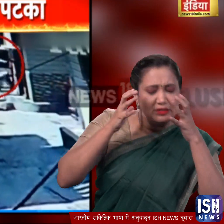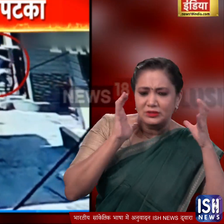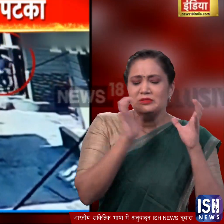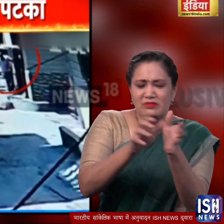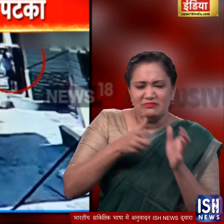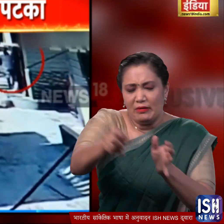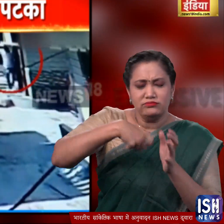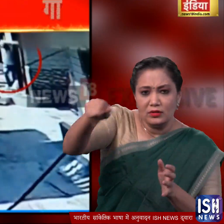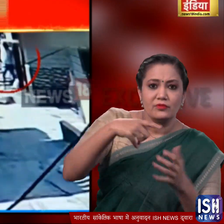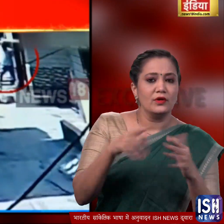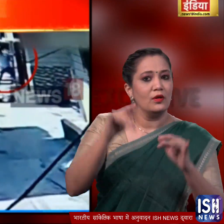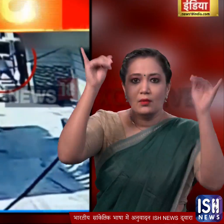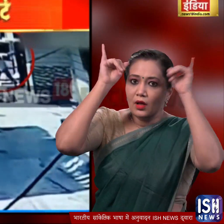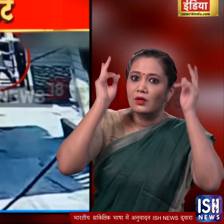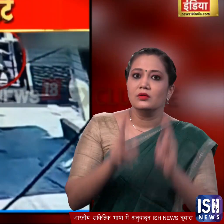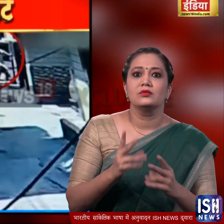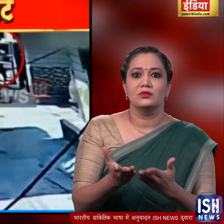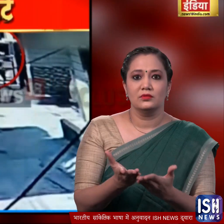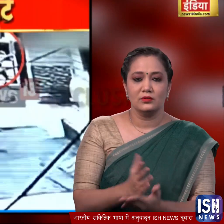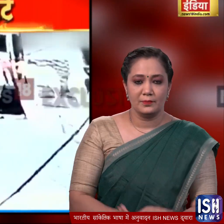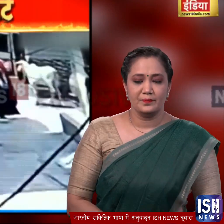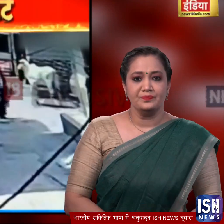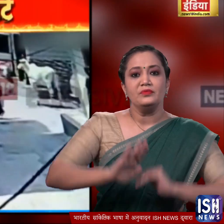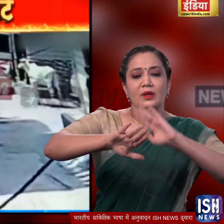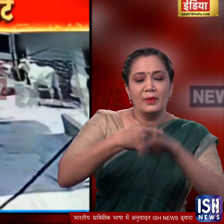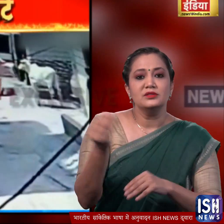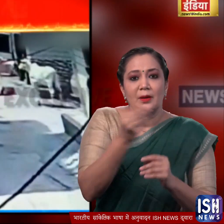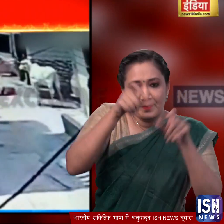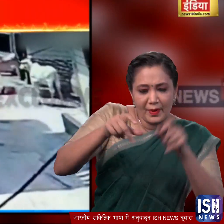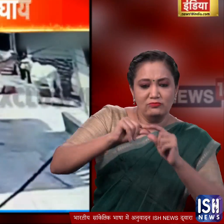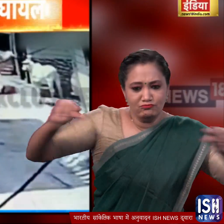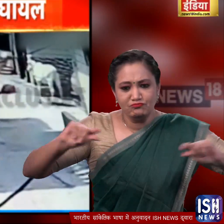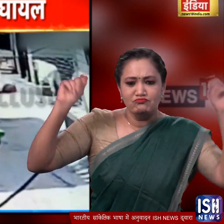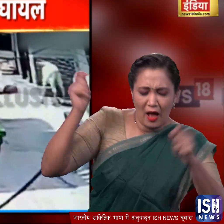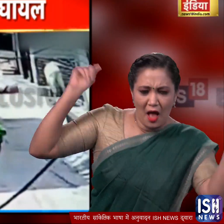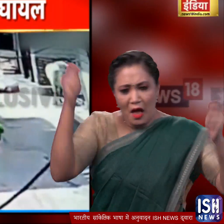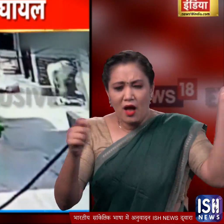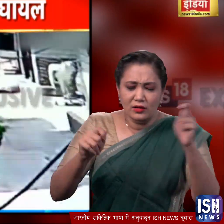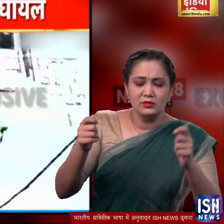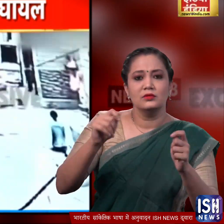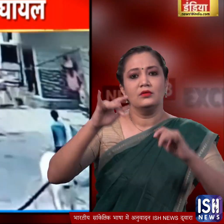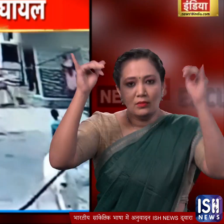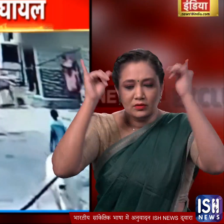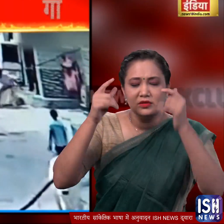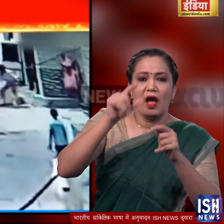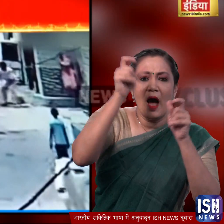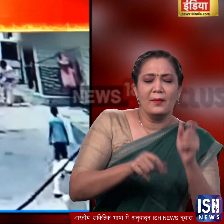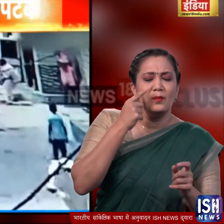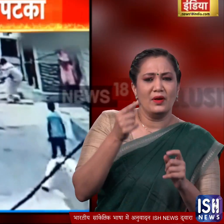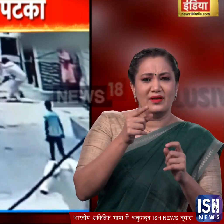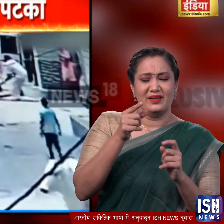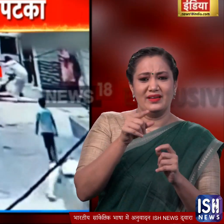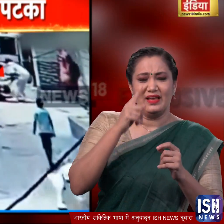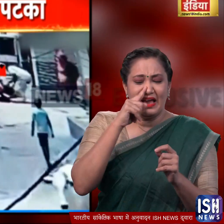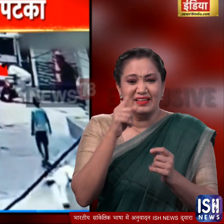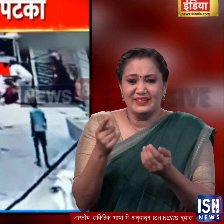हेलमेट से उस गाय को भगाने की कोशिश की, लेकिन वो टस से मस नहीं हुई। बाद में कुछ और लोग डंडे लेकर मदद के लिए दौड़े, जिसके बाद वहां मौजूद एक